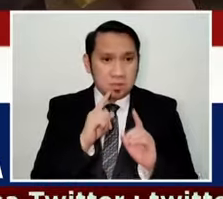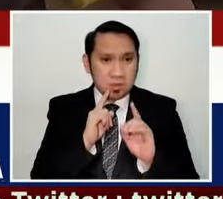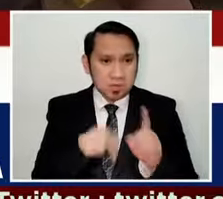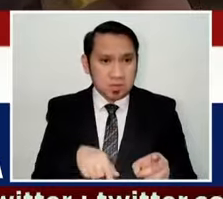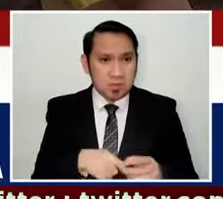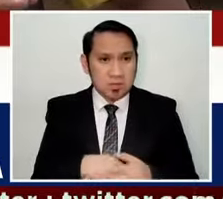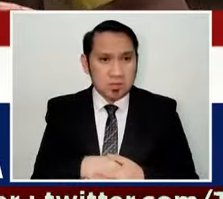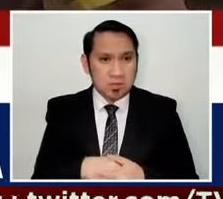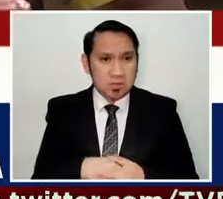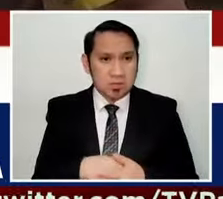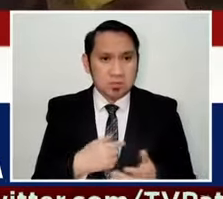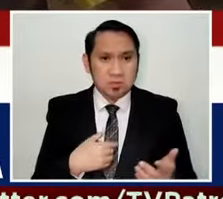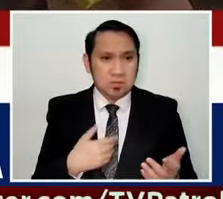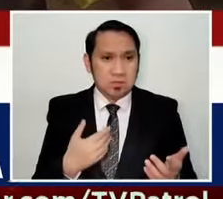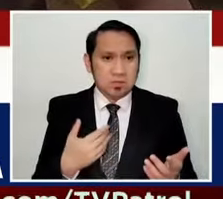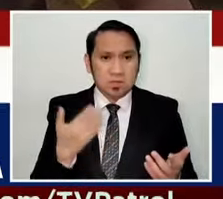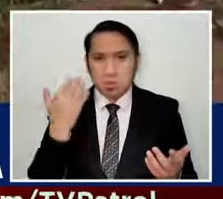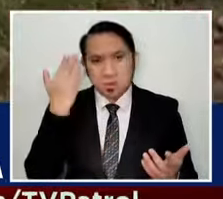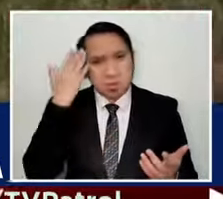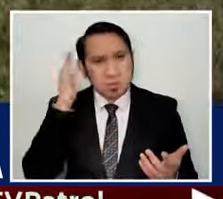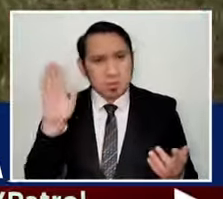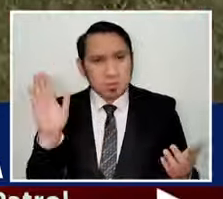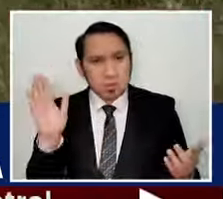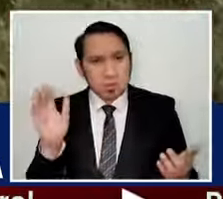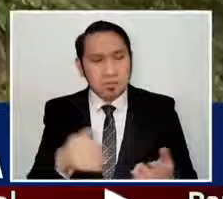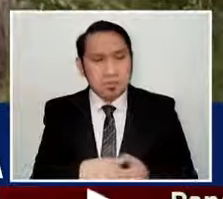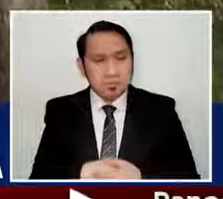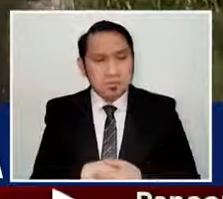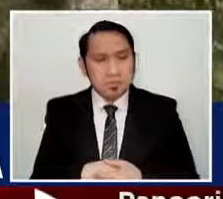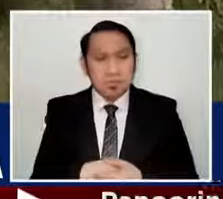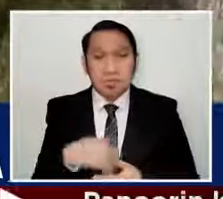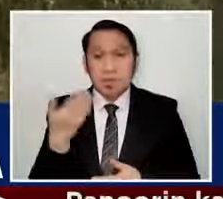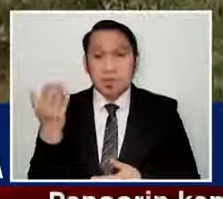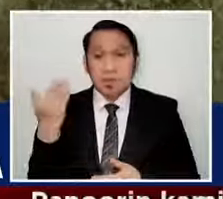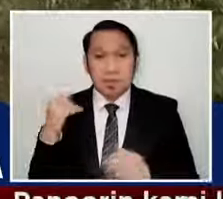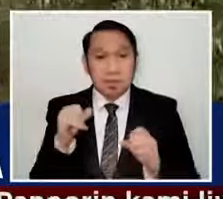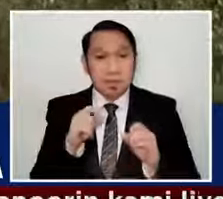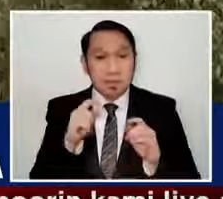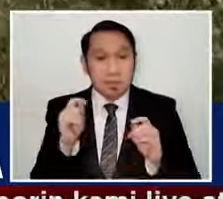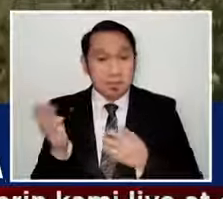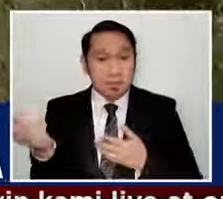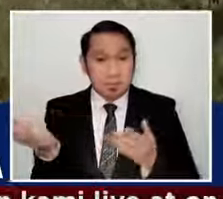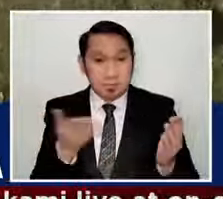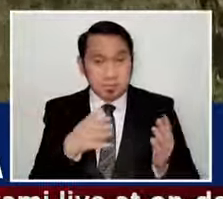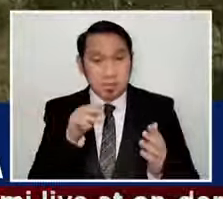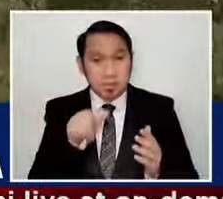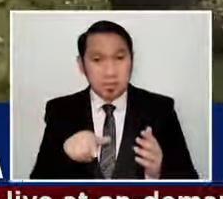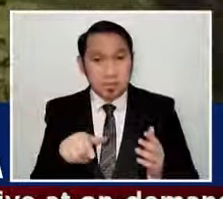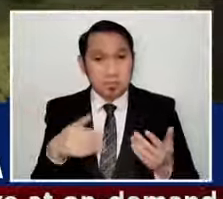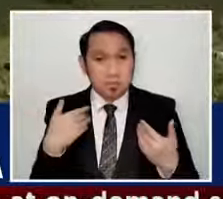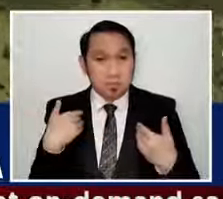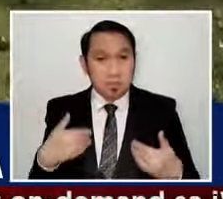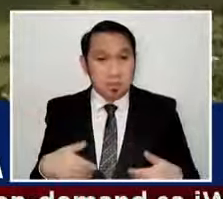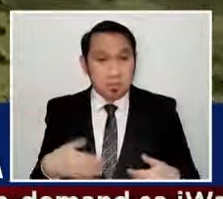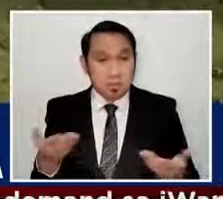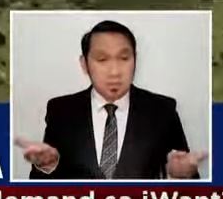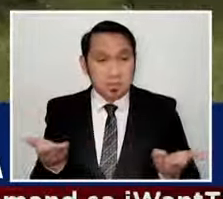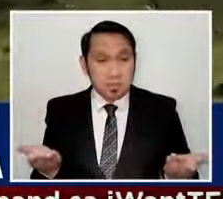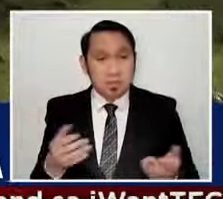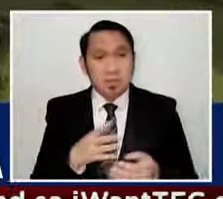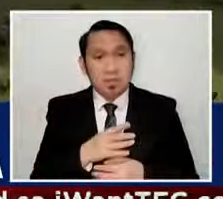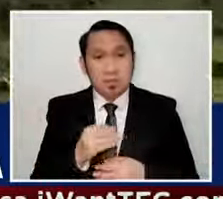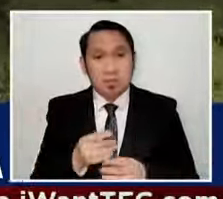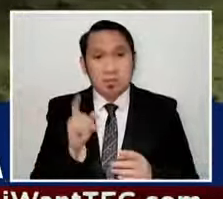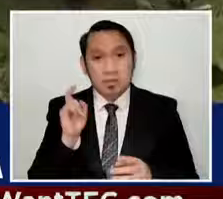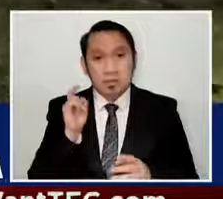kumutubag, sir. Ano man, huwag mo kukabalo. Noong Sabado na iuwi ng ama ang labi ni Arnel dito sa Pindoy, agad ding nilibing